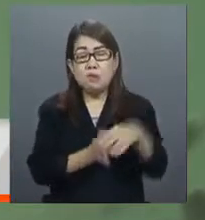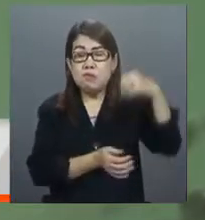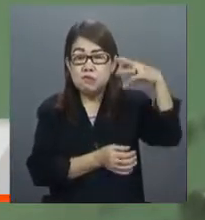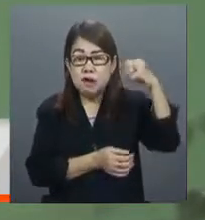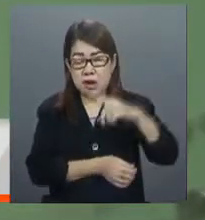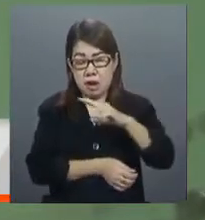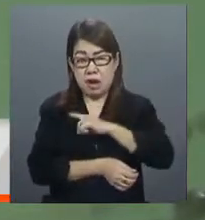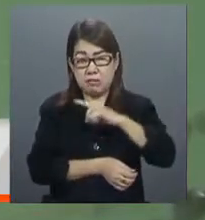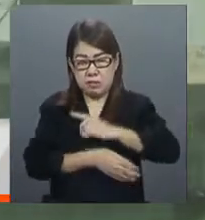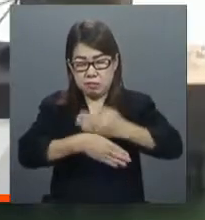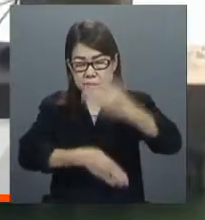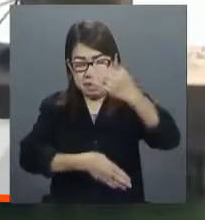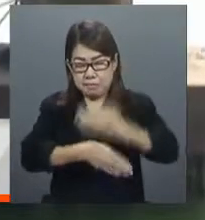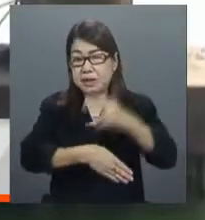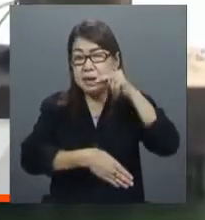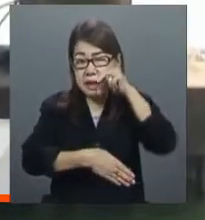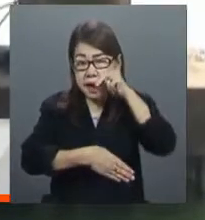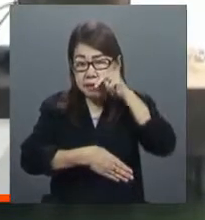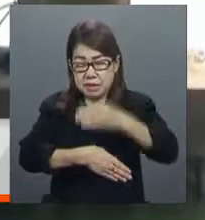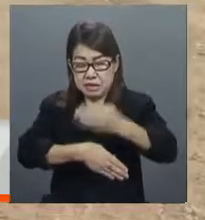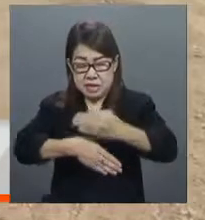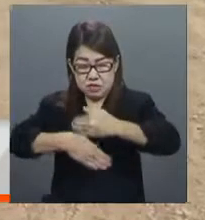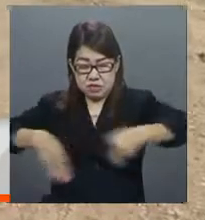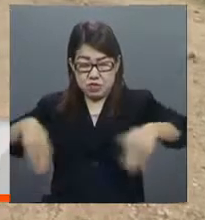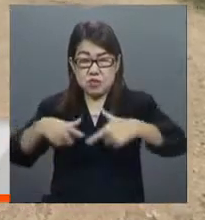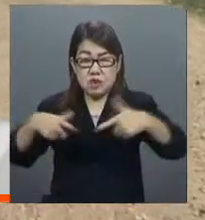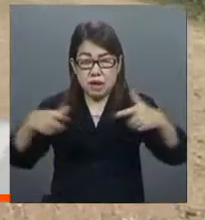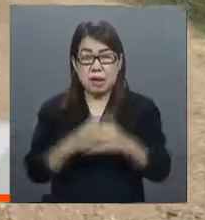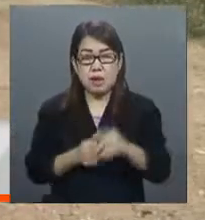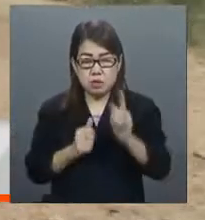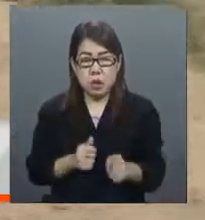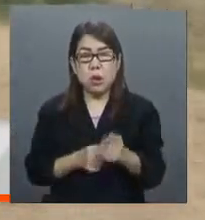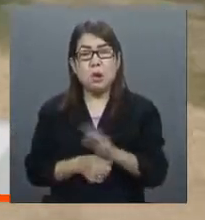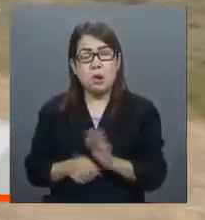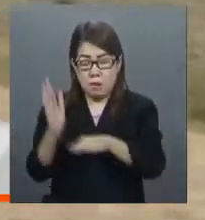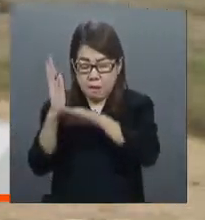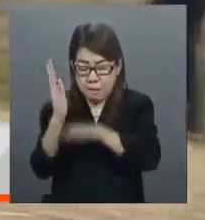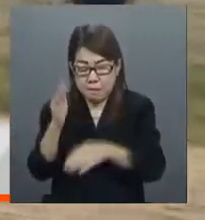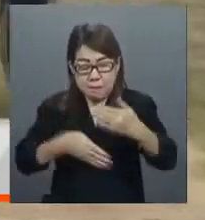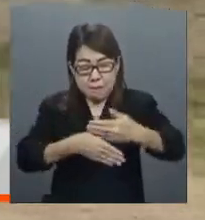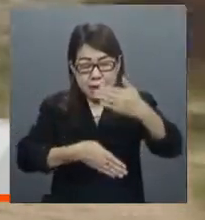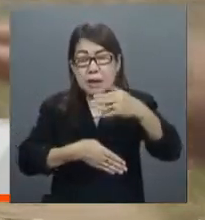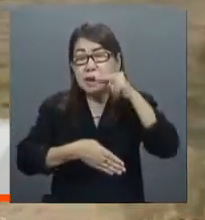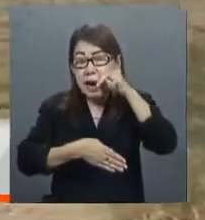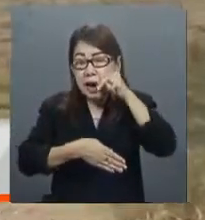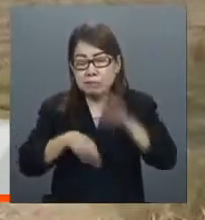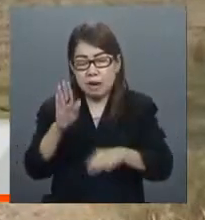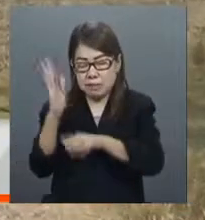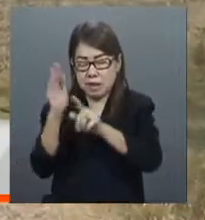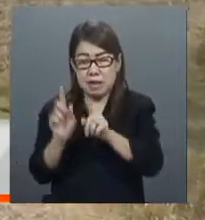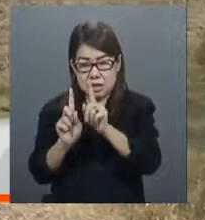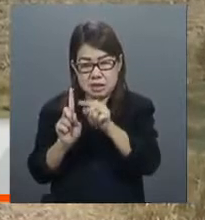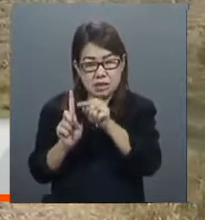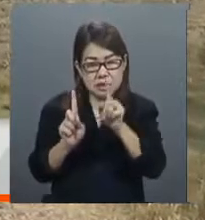ดูแลการปล่อยน้ำในเขื่อนสิรินธรและเขื่อนปากมูลให้คงระดับการปล่อยน้ำอยู่ที่ 1เมตร 50เซนติเมตรบริเวณ